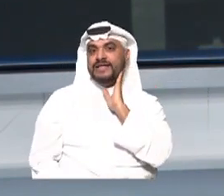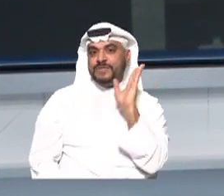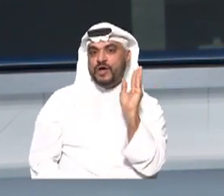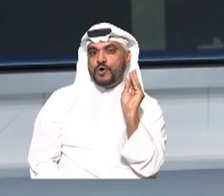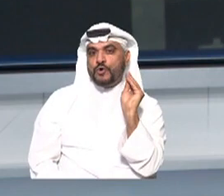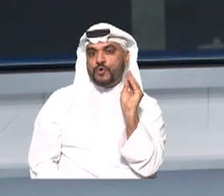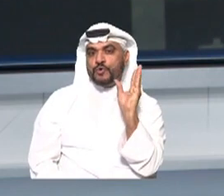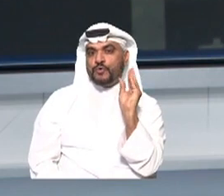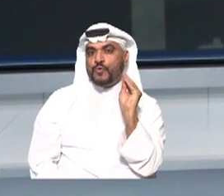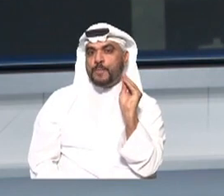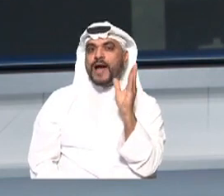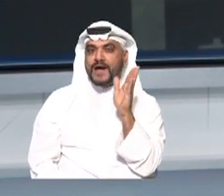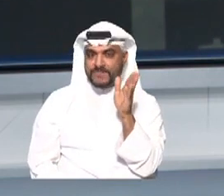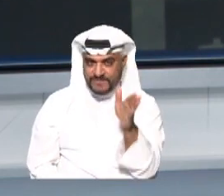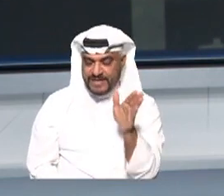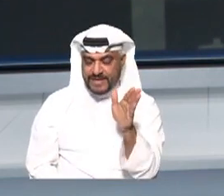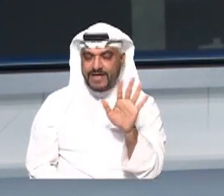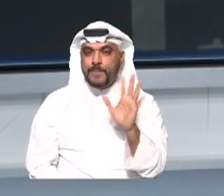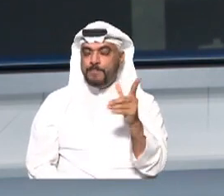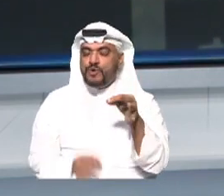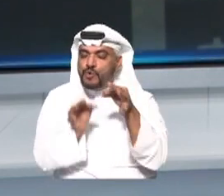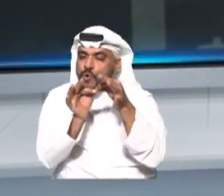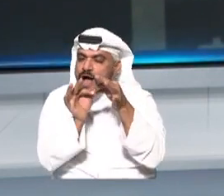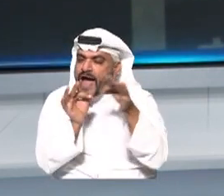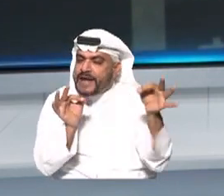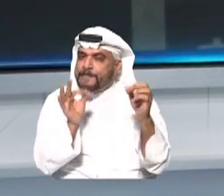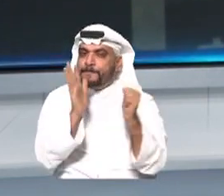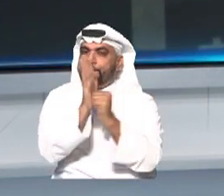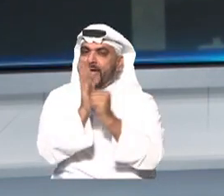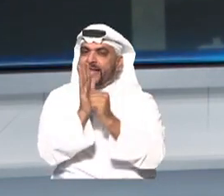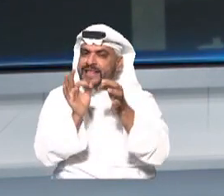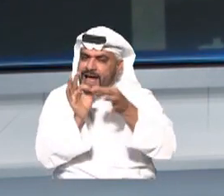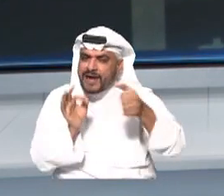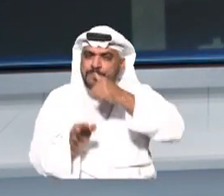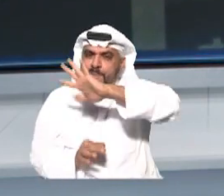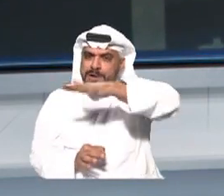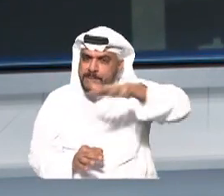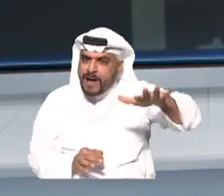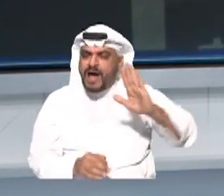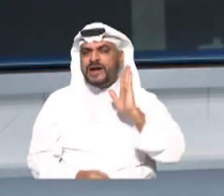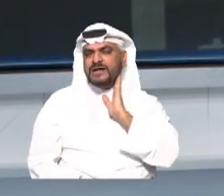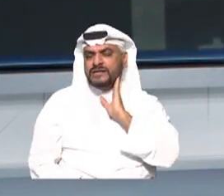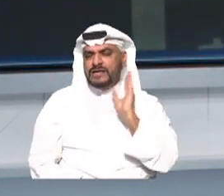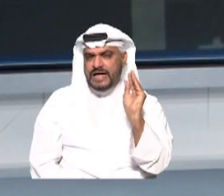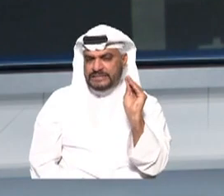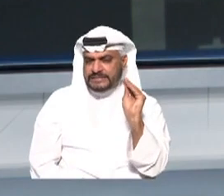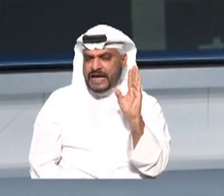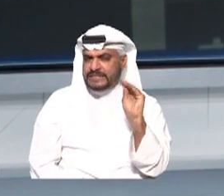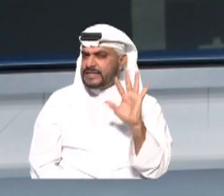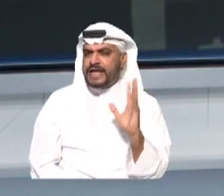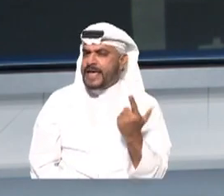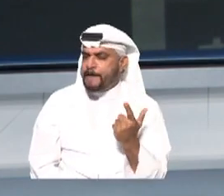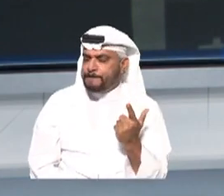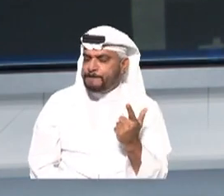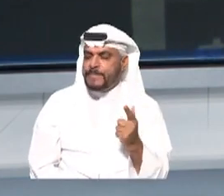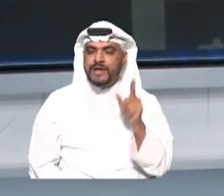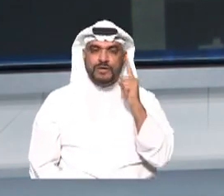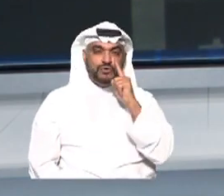بعض المناطق خاصة الساحلية وداخل البحر. أجواء راح تكون شديدة الحرارة قد تصل العظمى في مدينة